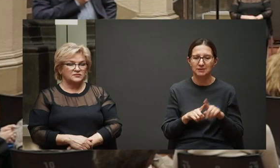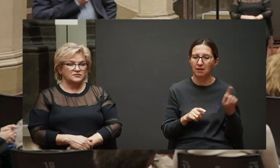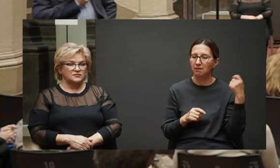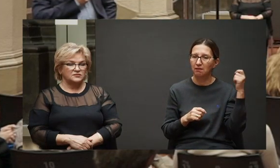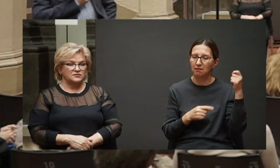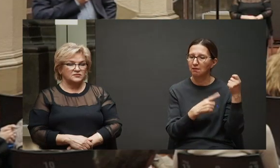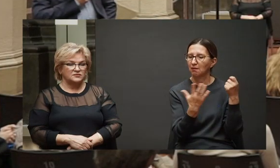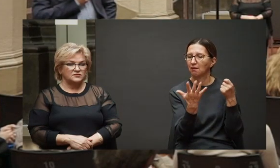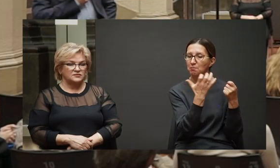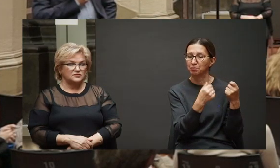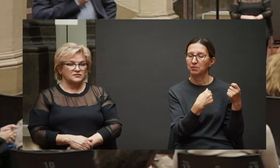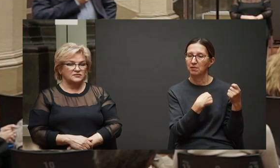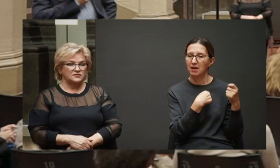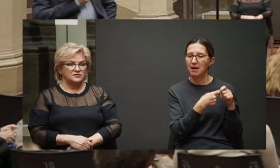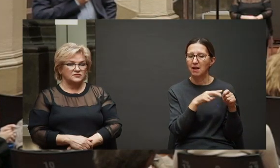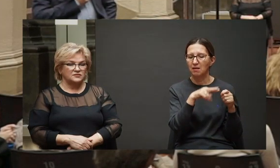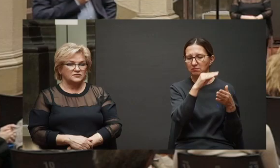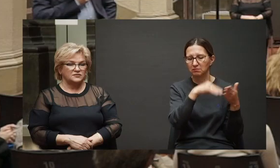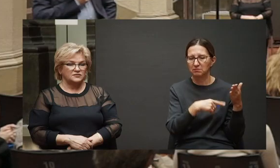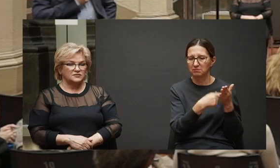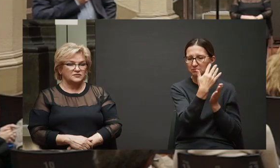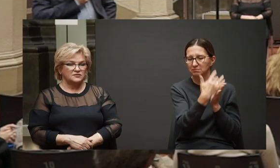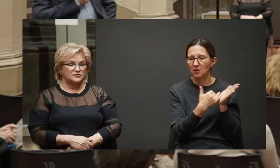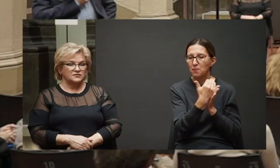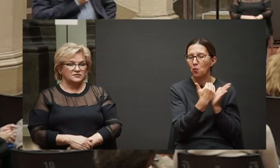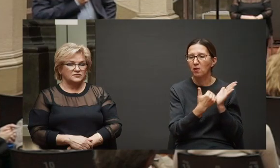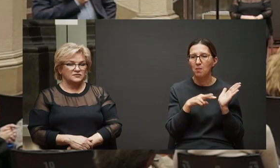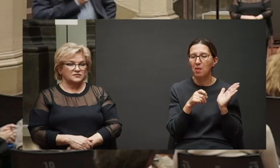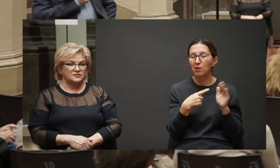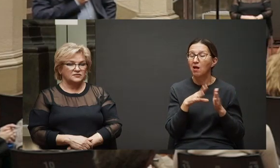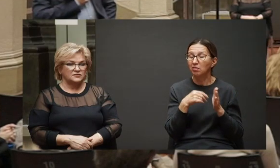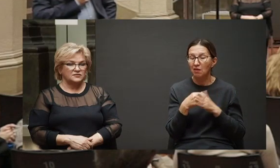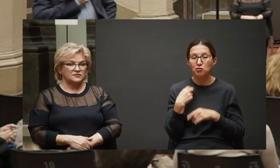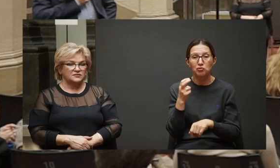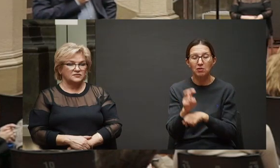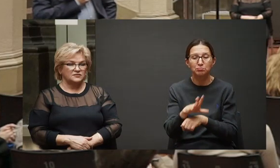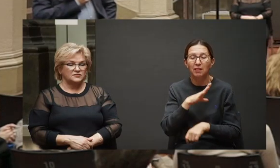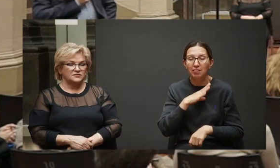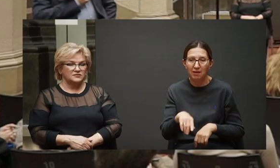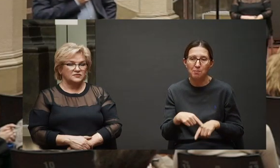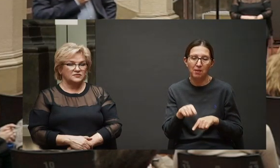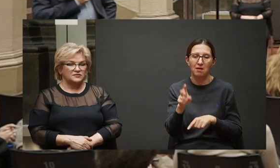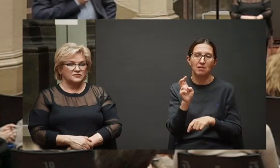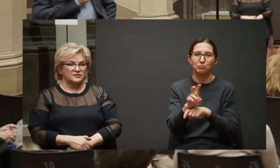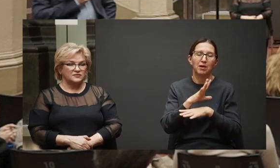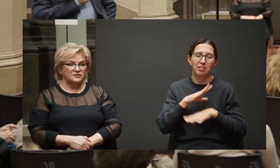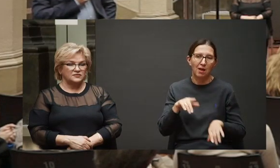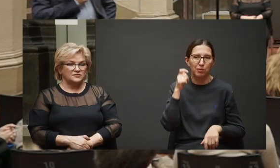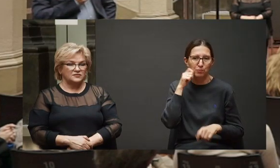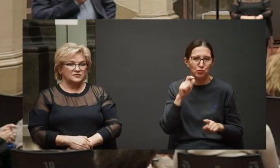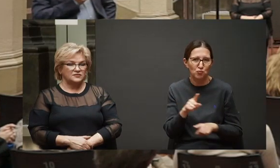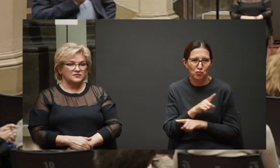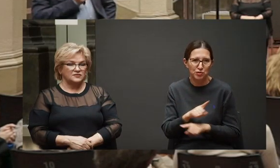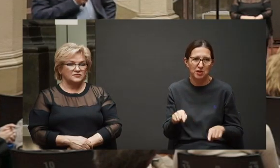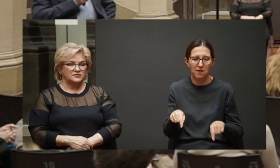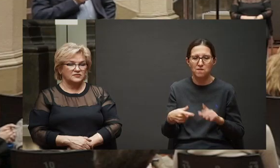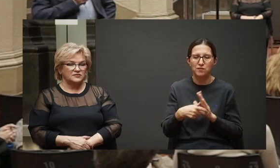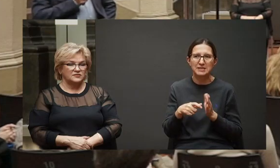книжечкой или либретто, то ты не был в консерватории, или ты не был в Пушкинском музее, в